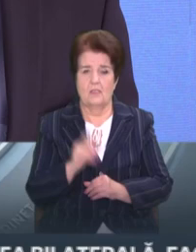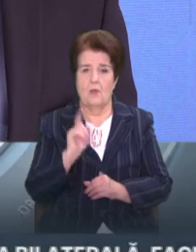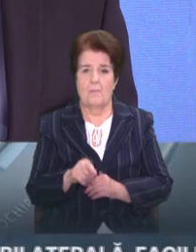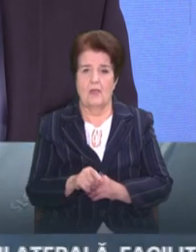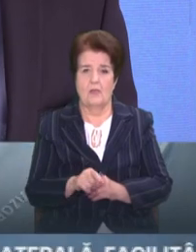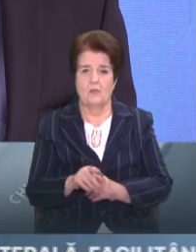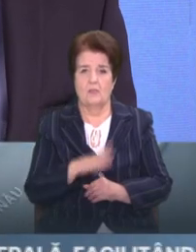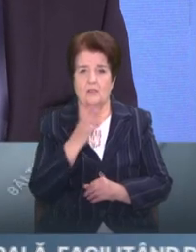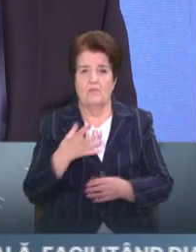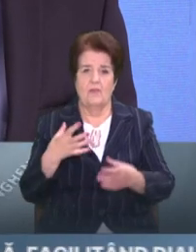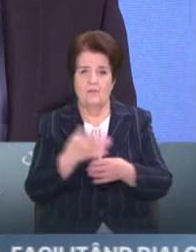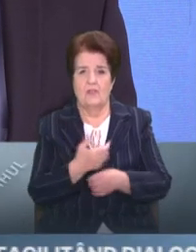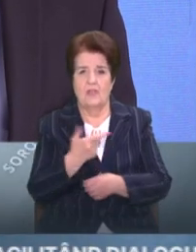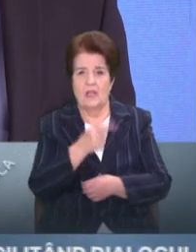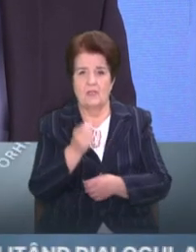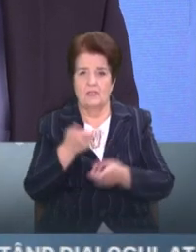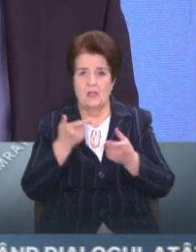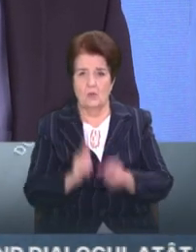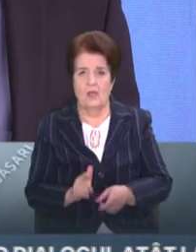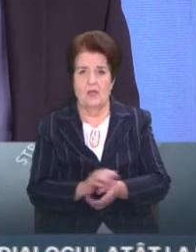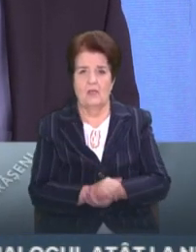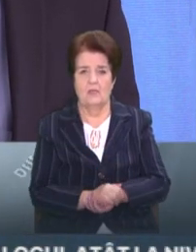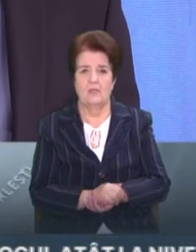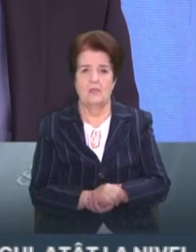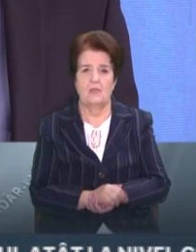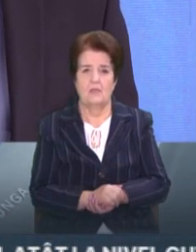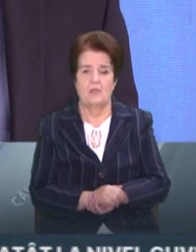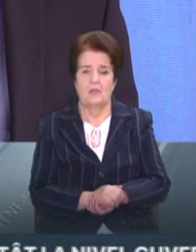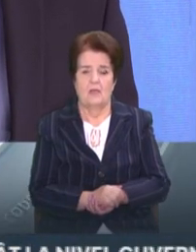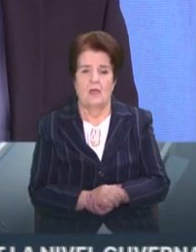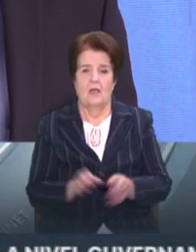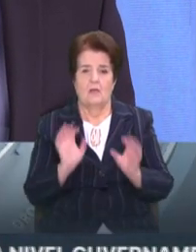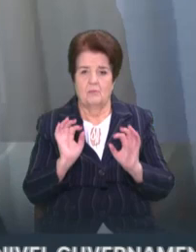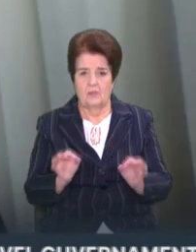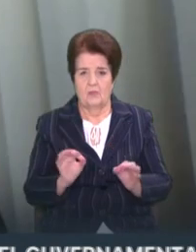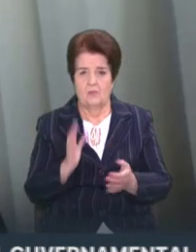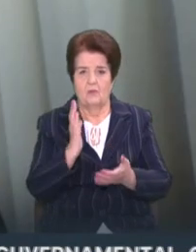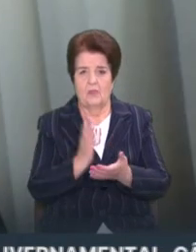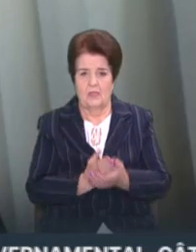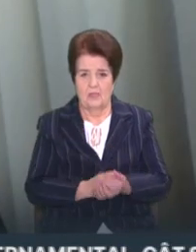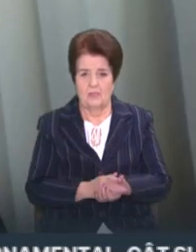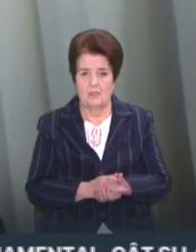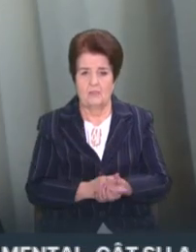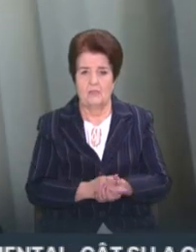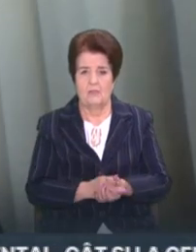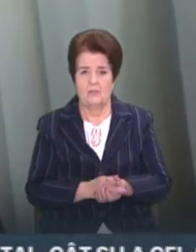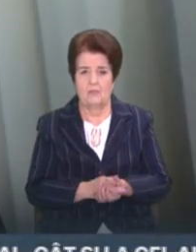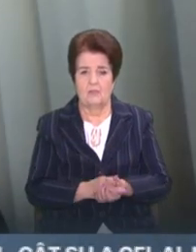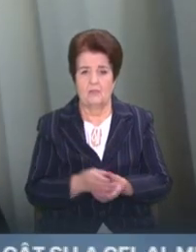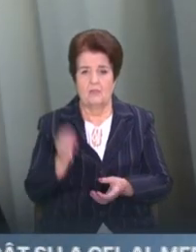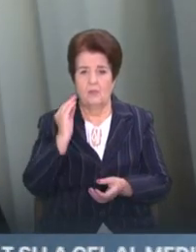mai strâns de gazele ei naturale? Absolut, lucrul ăsta este practic evident în opinia